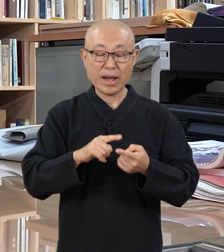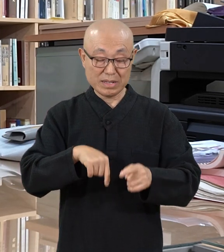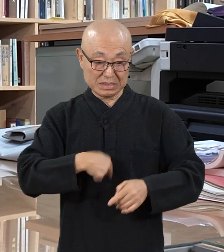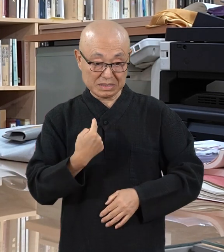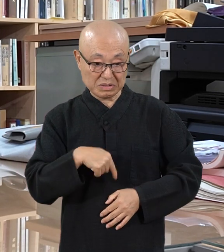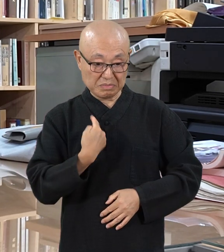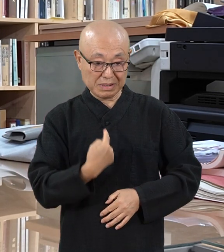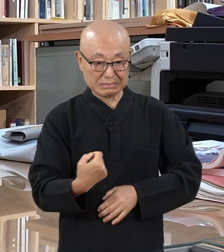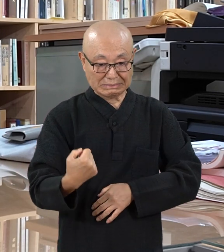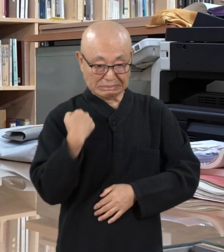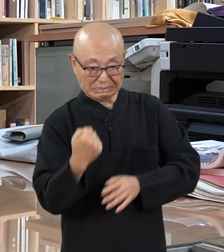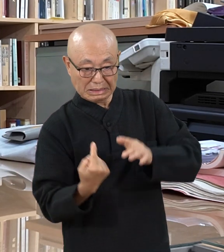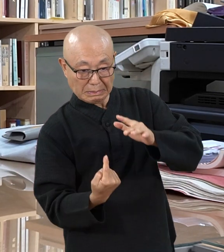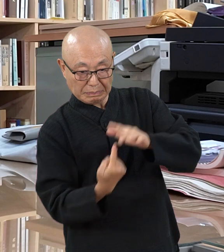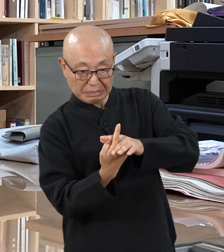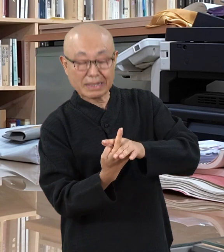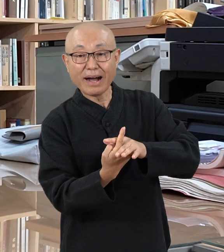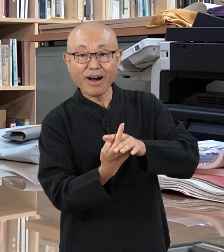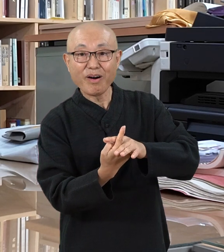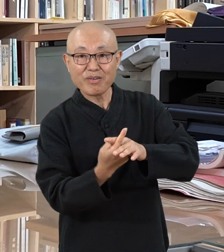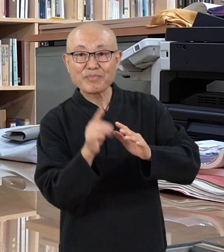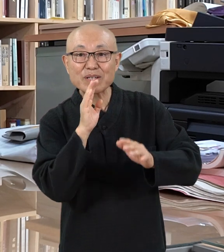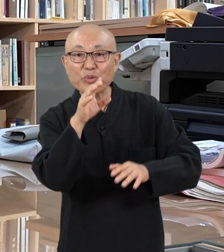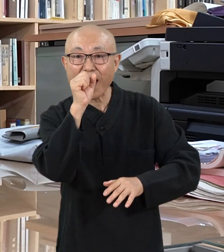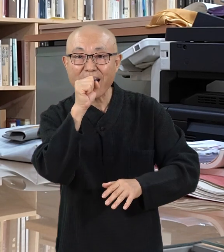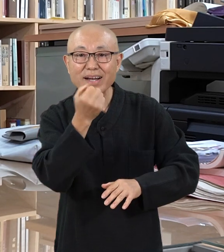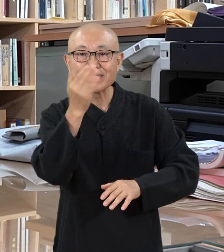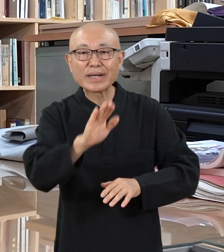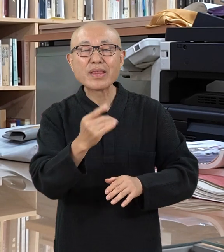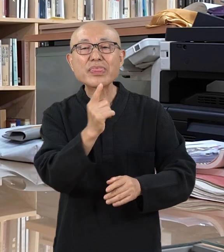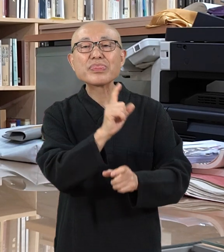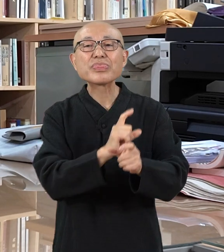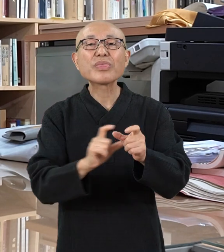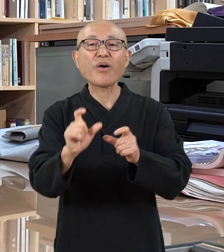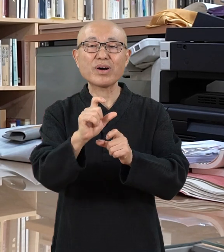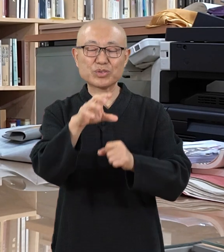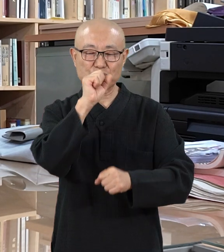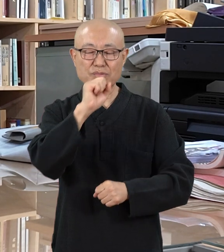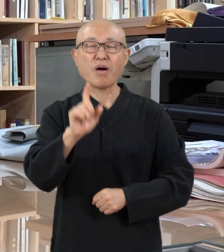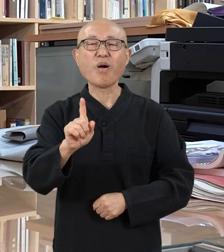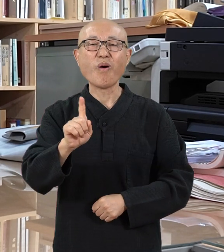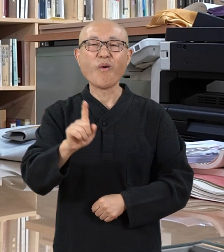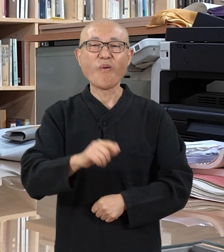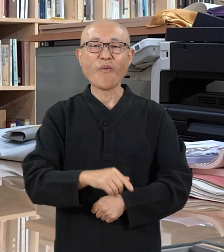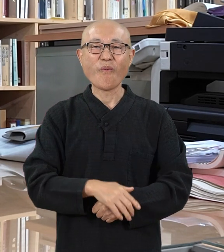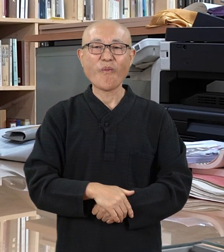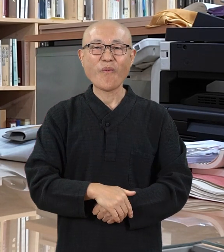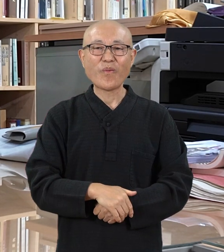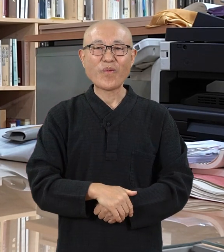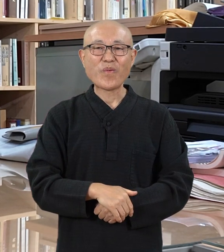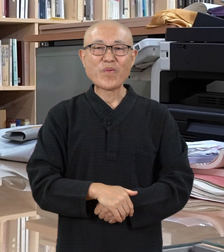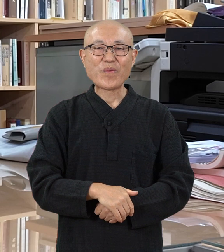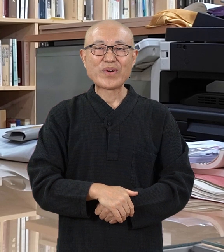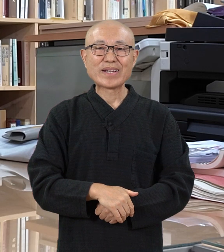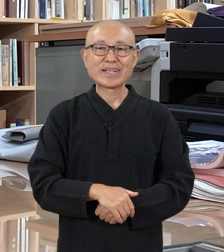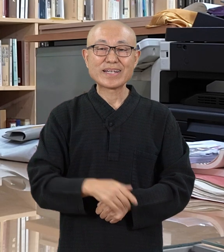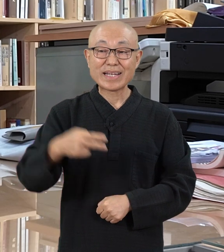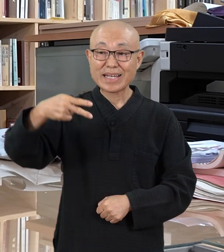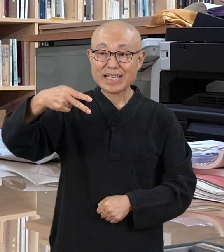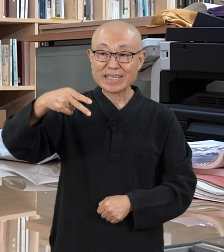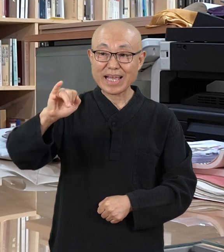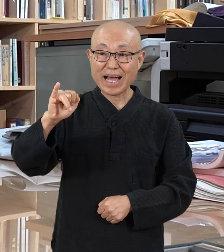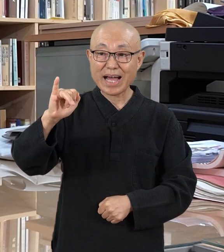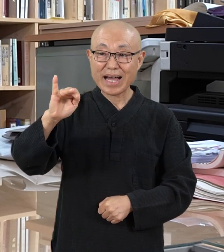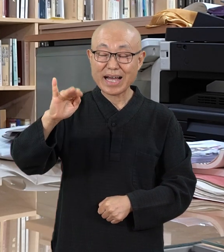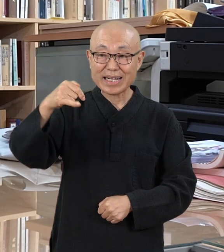존재로 일으키는 것도, 그것도 거룩하지만 더 나아가서는 지금 사리불존자의